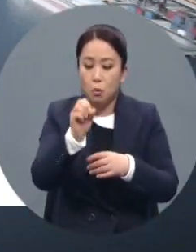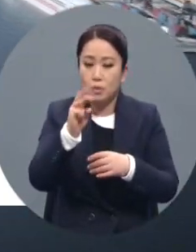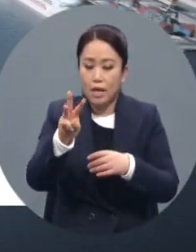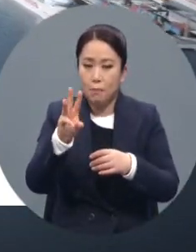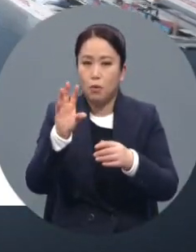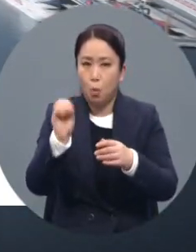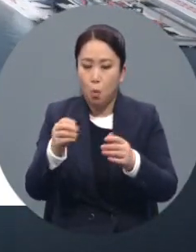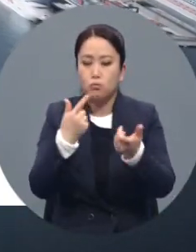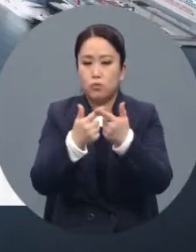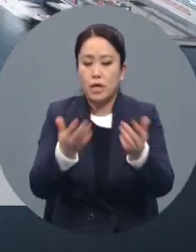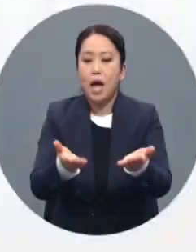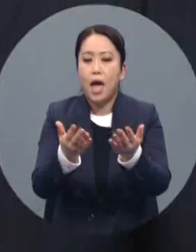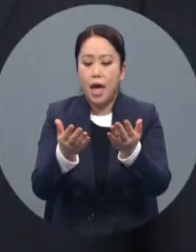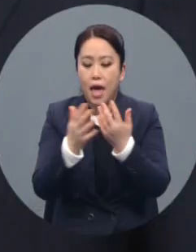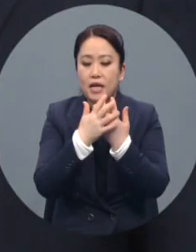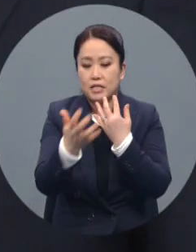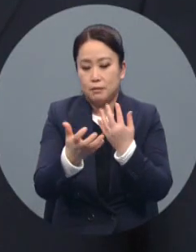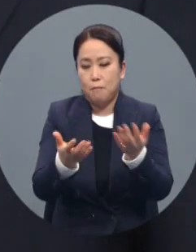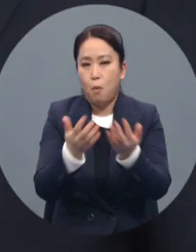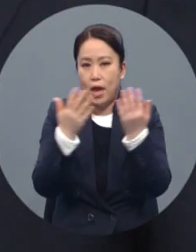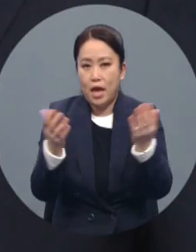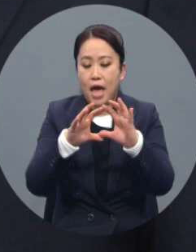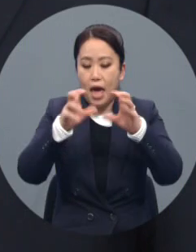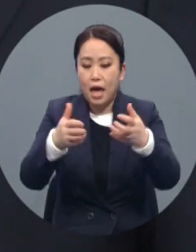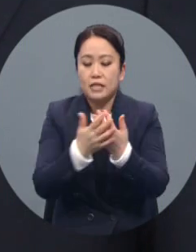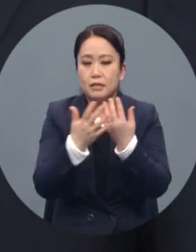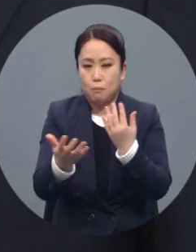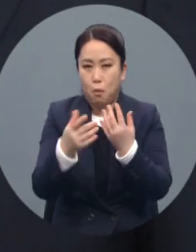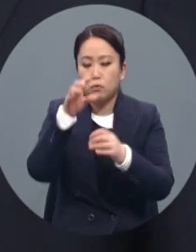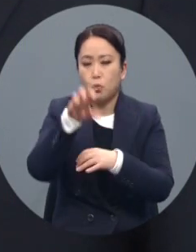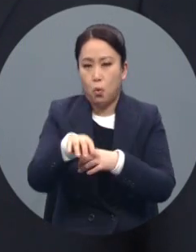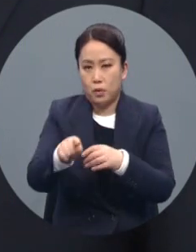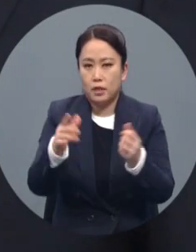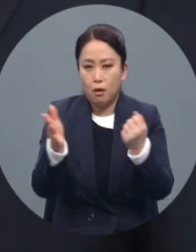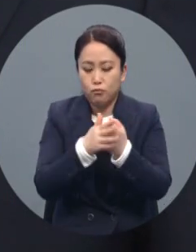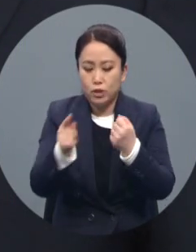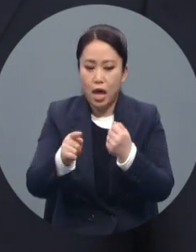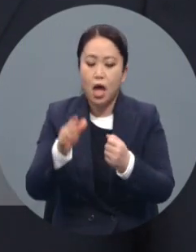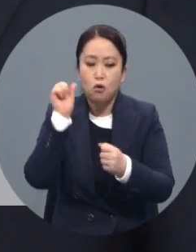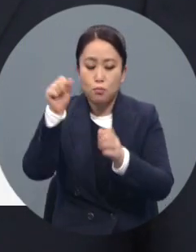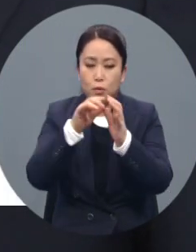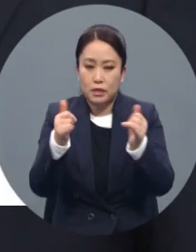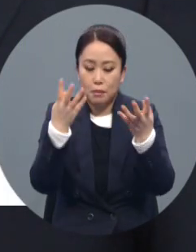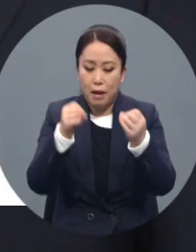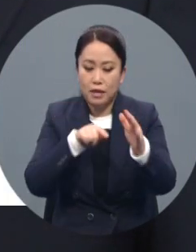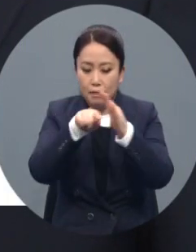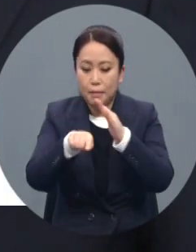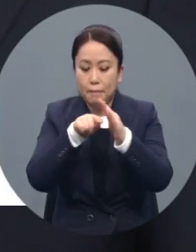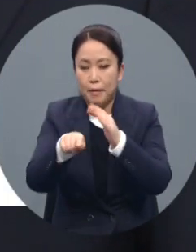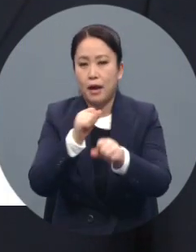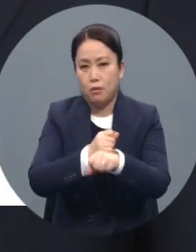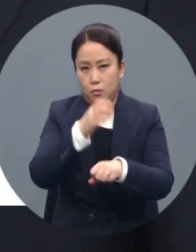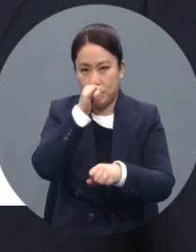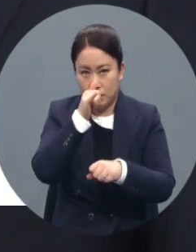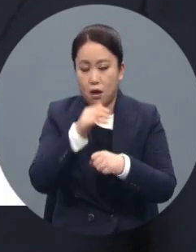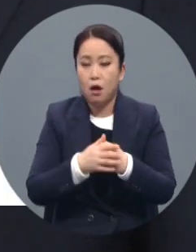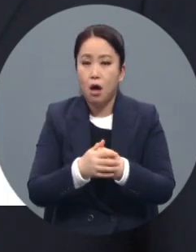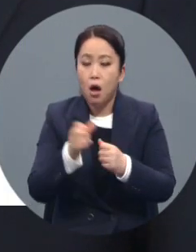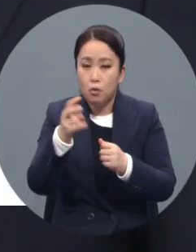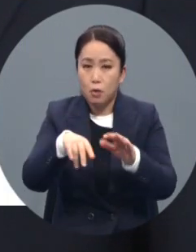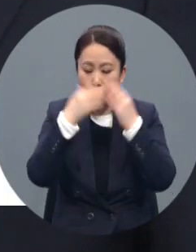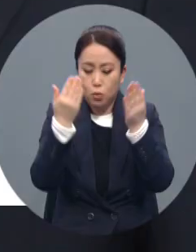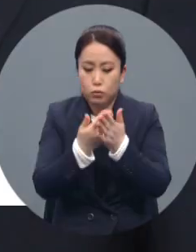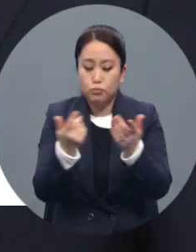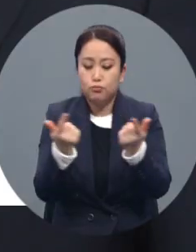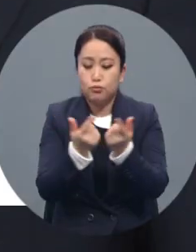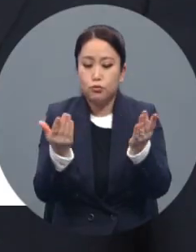발길이 끊이지 않습니다. 민주당 이재명 후보와 국민의힘 윤석열 후보 모두 북항에서 열릴 엑스포